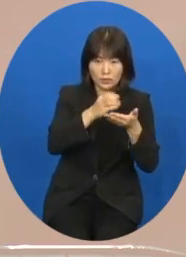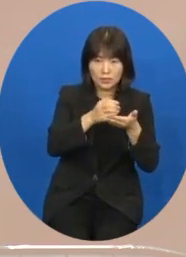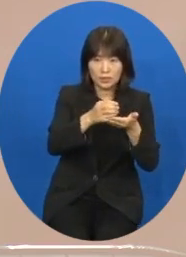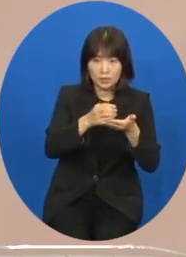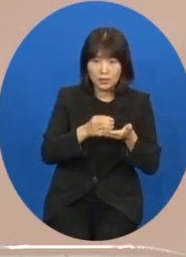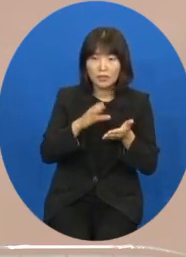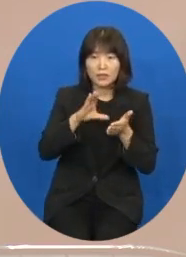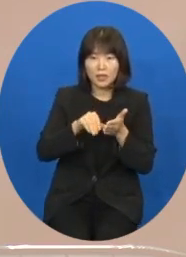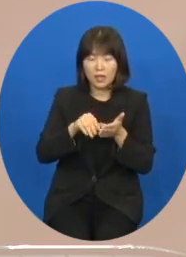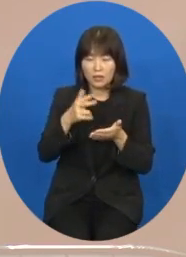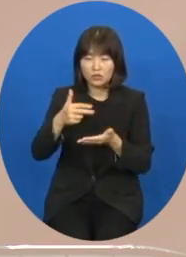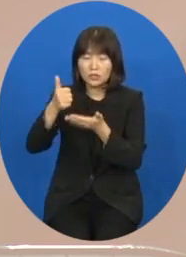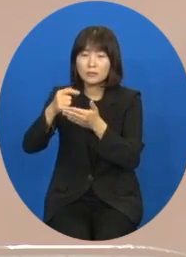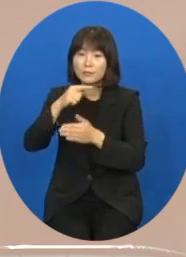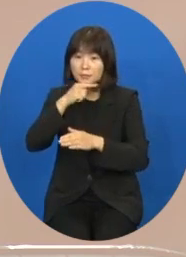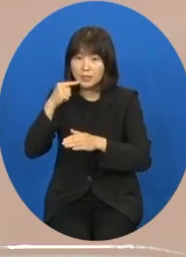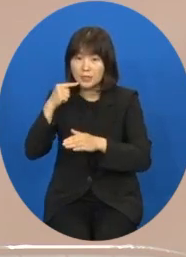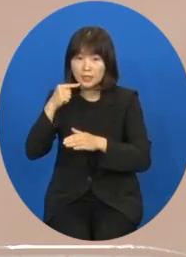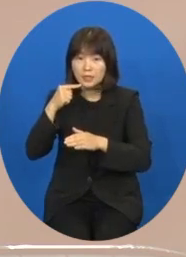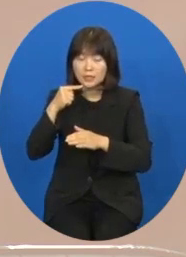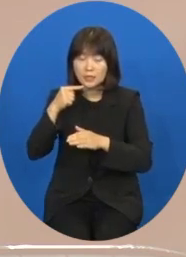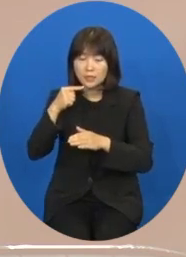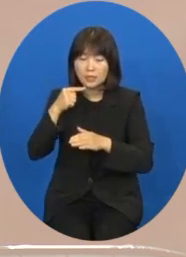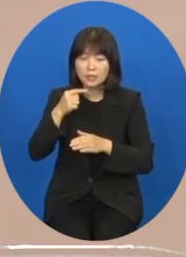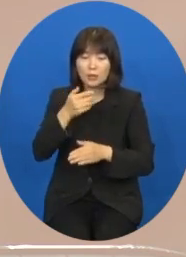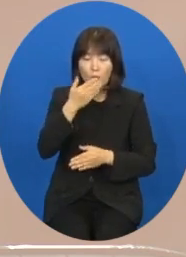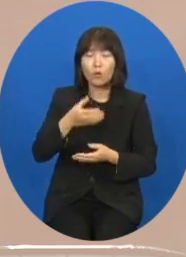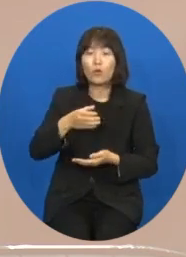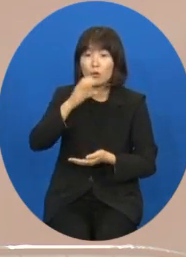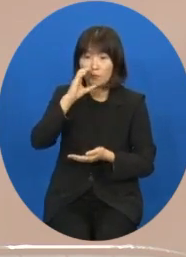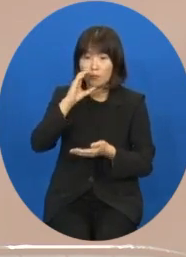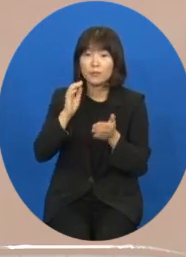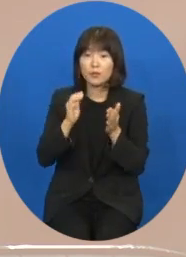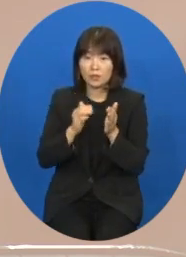피입니다. 그걸 먹고 마시잖아요.